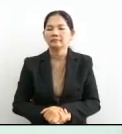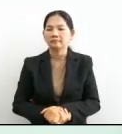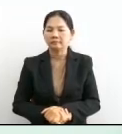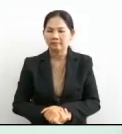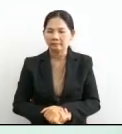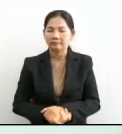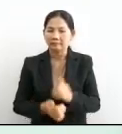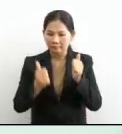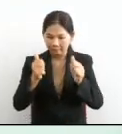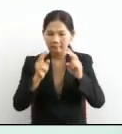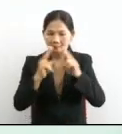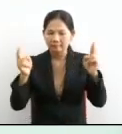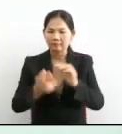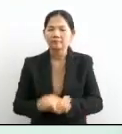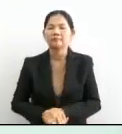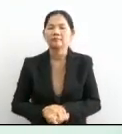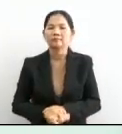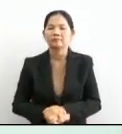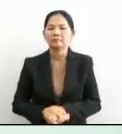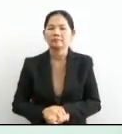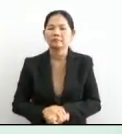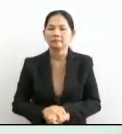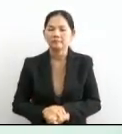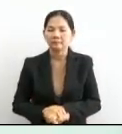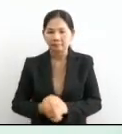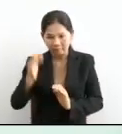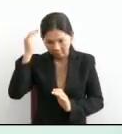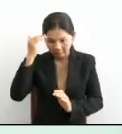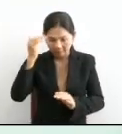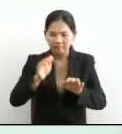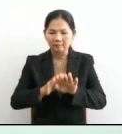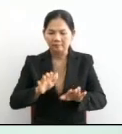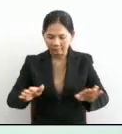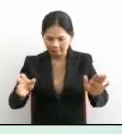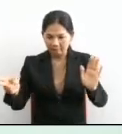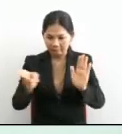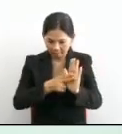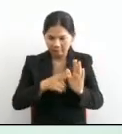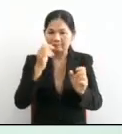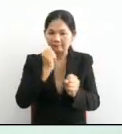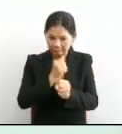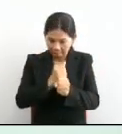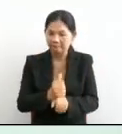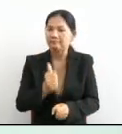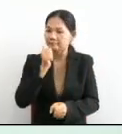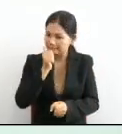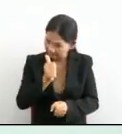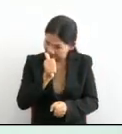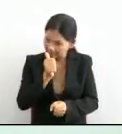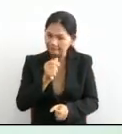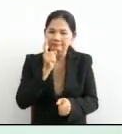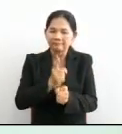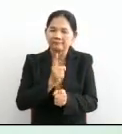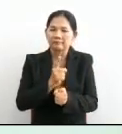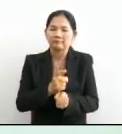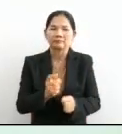chà là o na con chà chấm chà này cứ xong không tha con là o khnía cho ba chỉ thu ban trầm trừ thằng o khnía